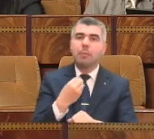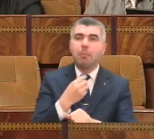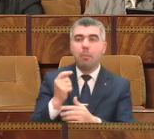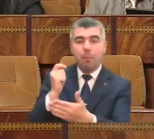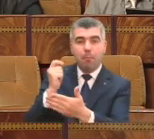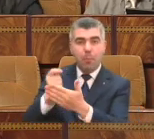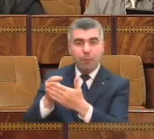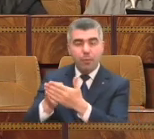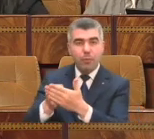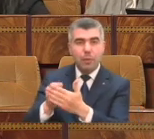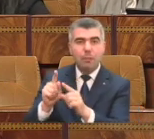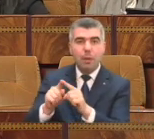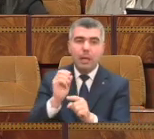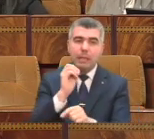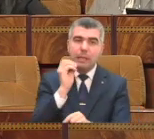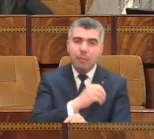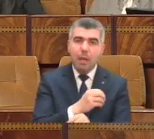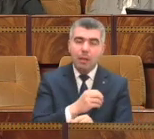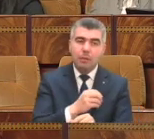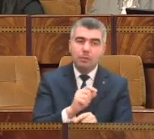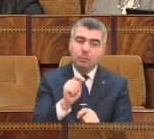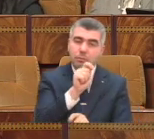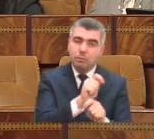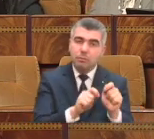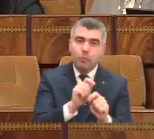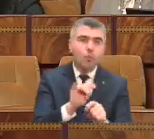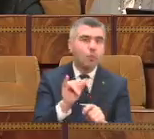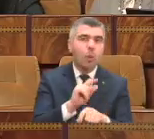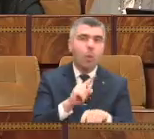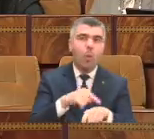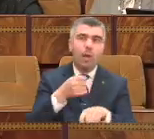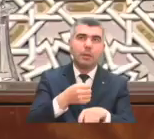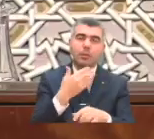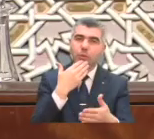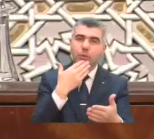على تدبير نفاياتها الطبية، فإلى متى السيدة الوزيرة؟ شكرا.